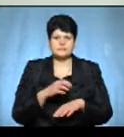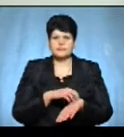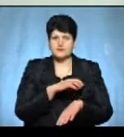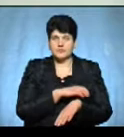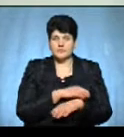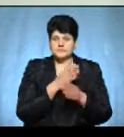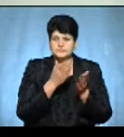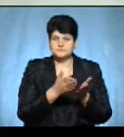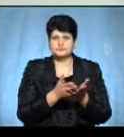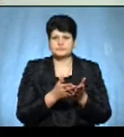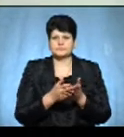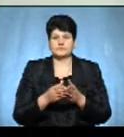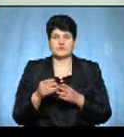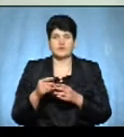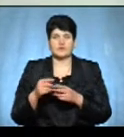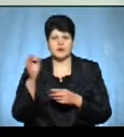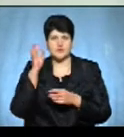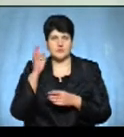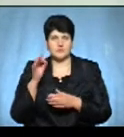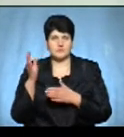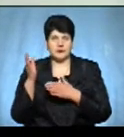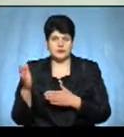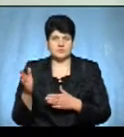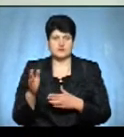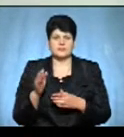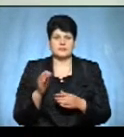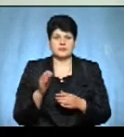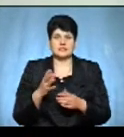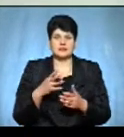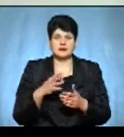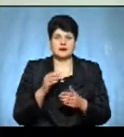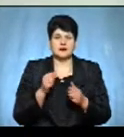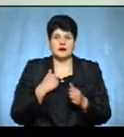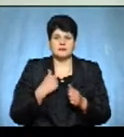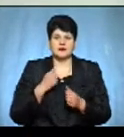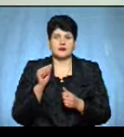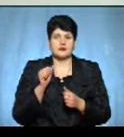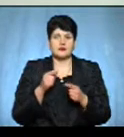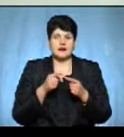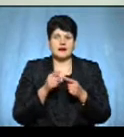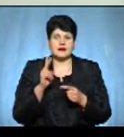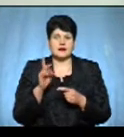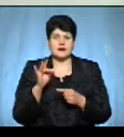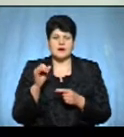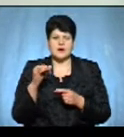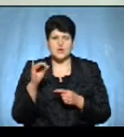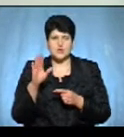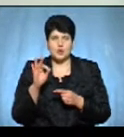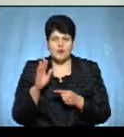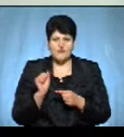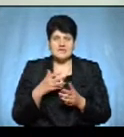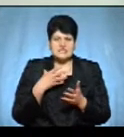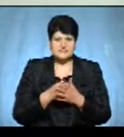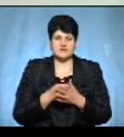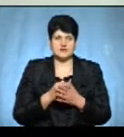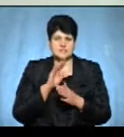Радянський Союз, нацистська Німеччина, армія Крайова, свій зрадник всередині, які не,